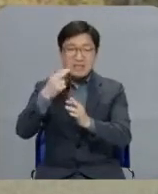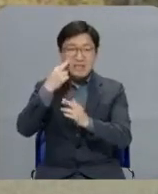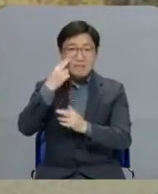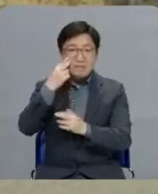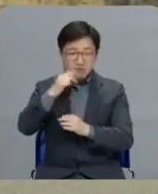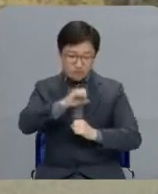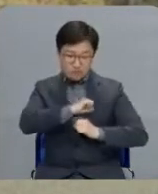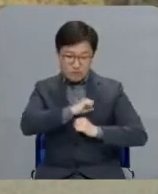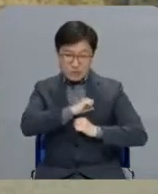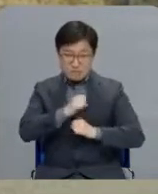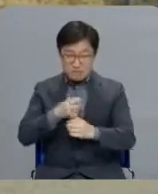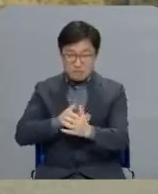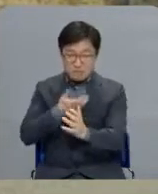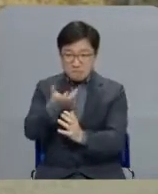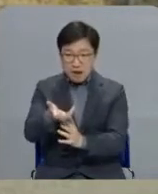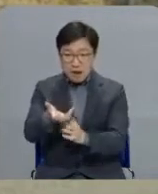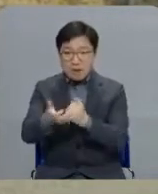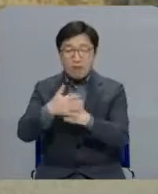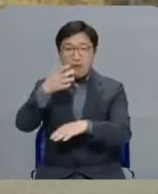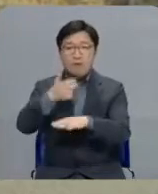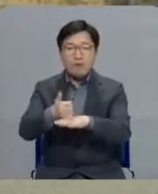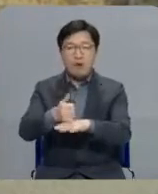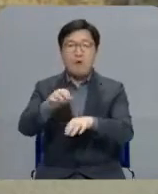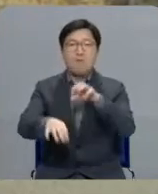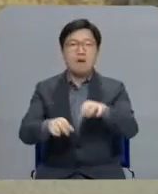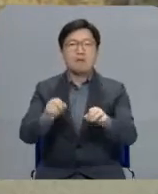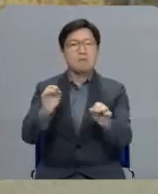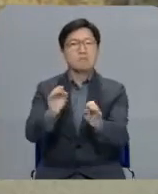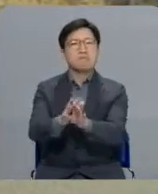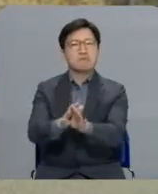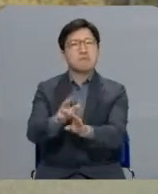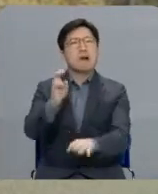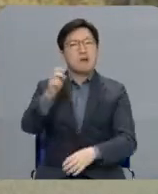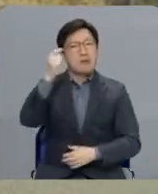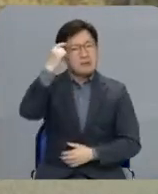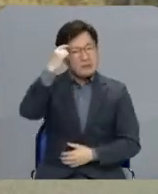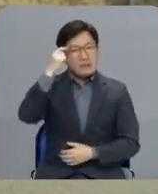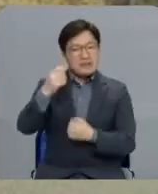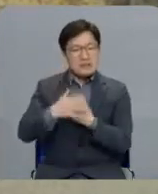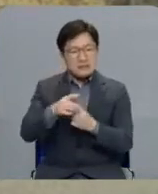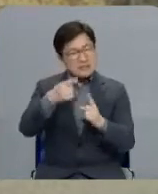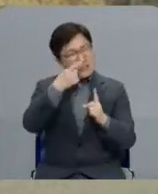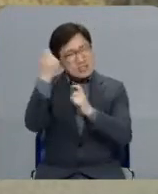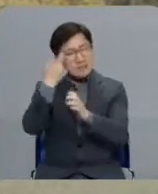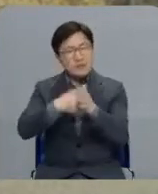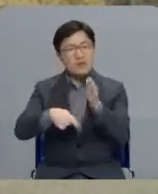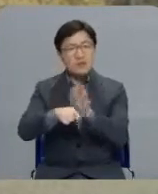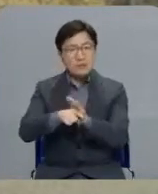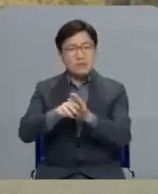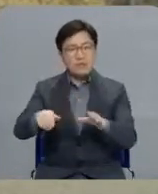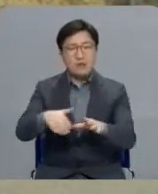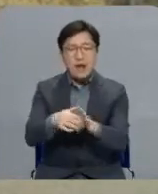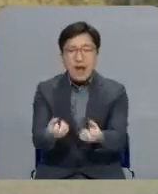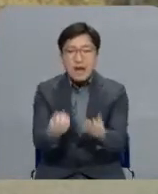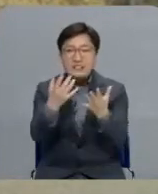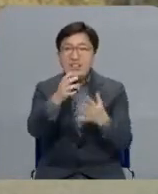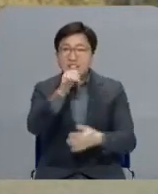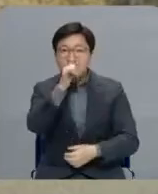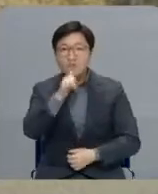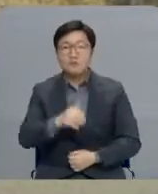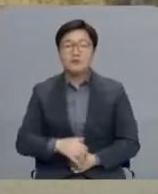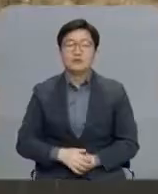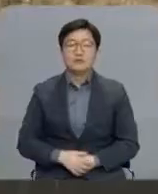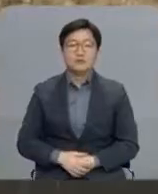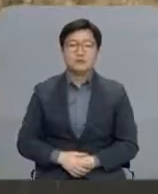있습니다. 바로 하제 마을인데 이 마을을 기억하기 위해 열린 문화행사에 박웅 기자가 다녀왔습니다.